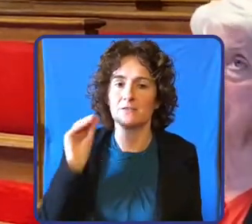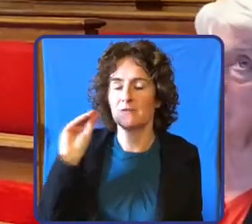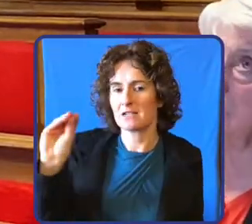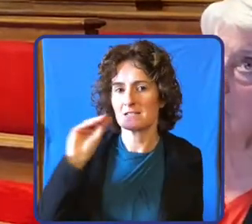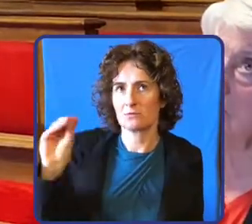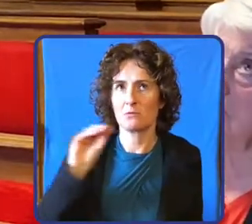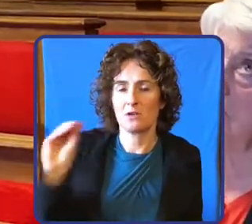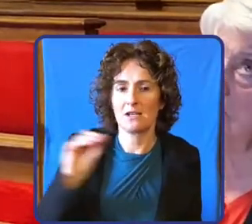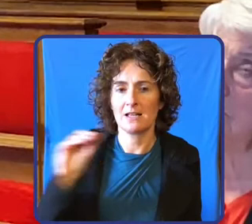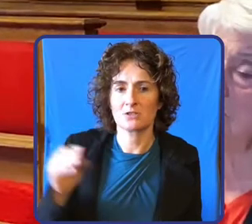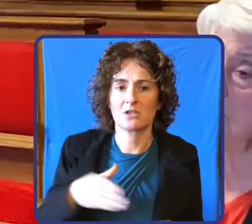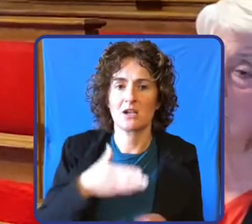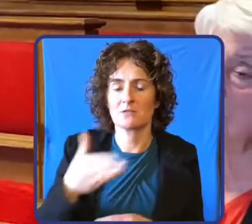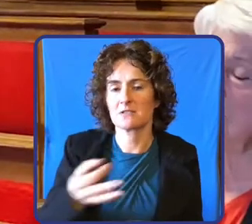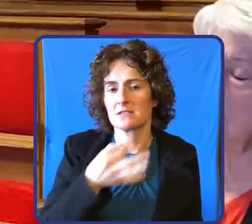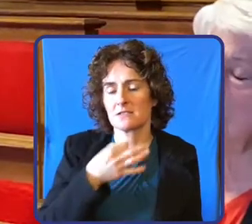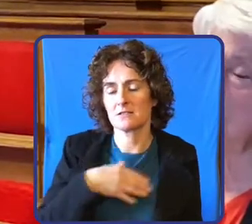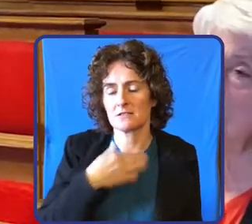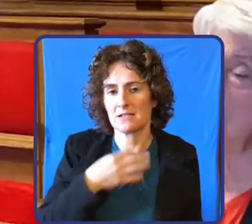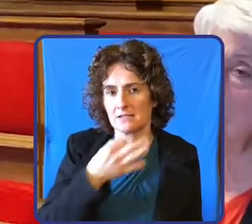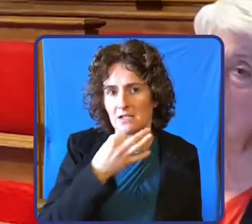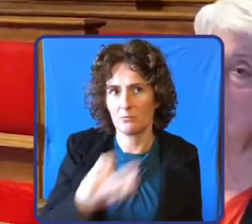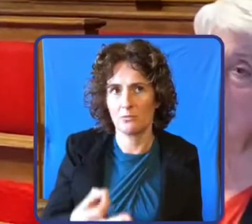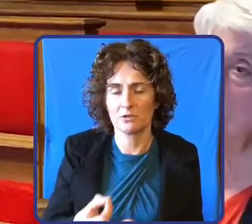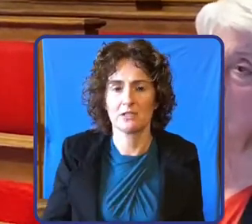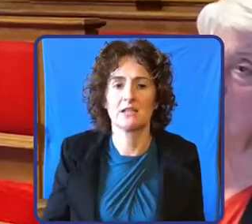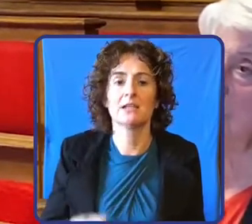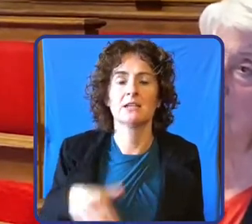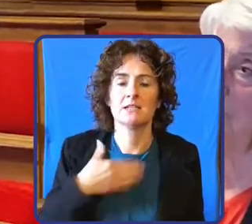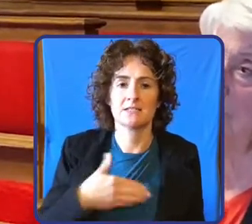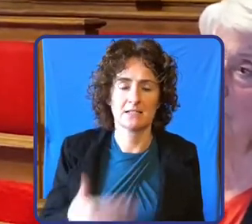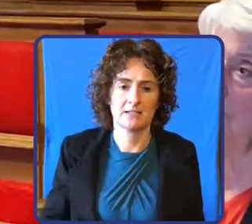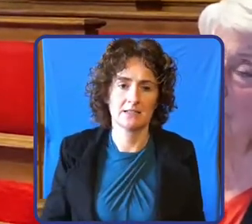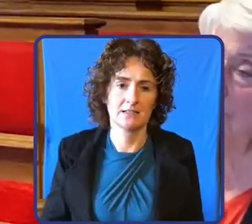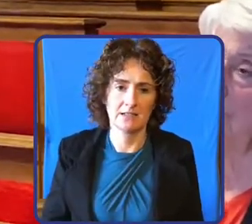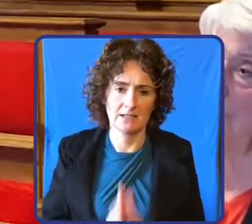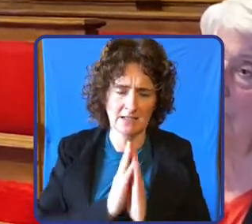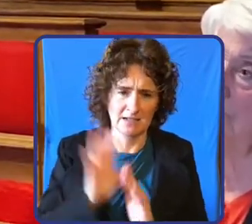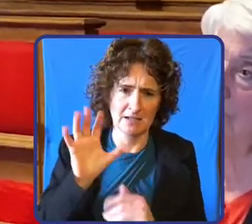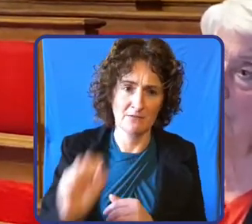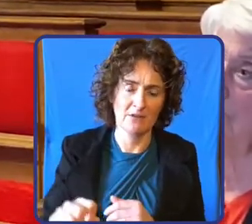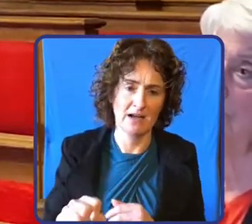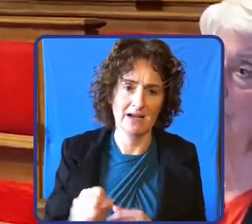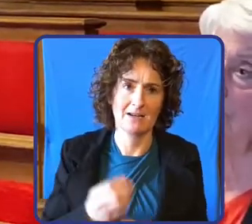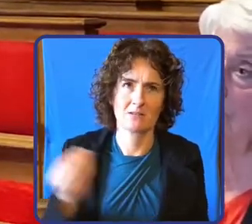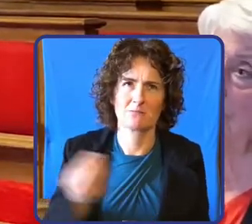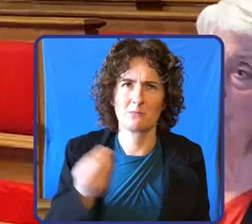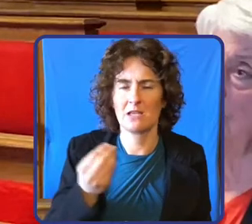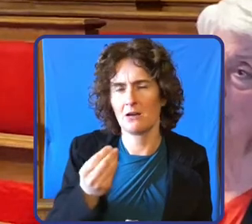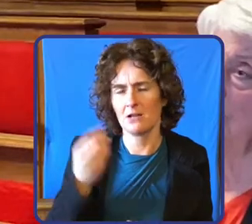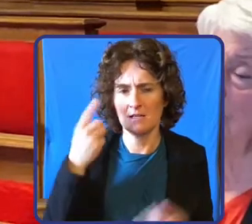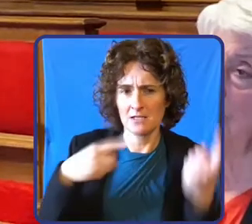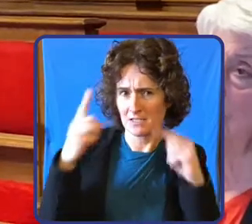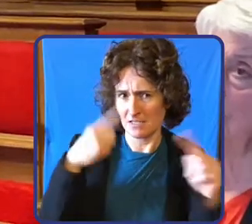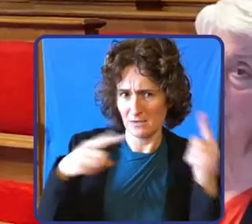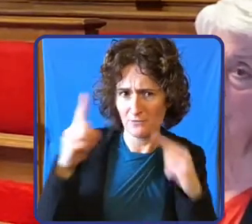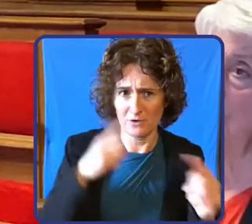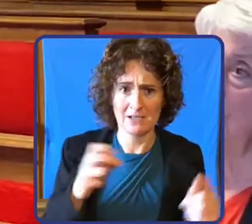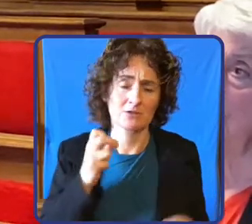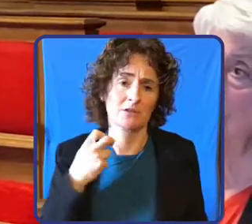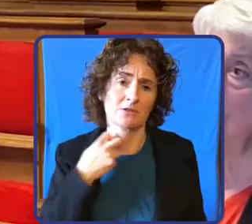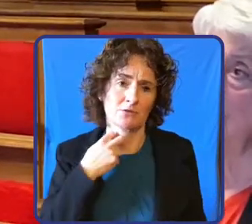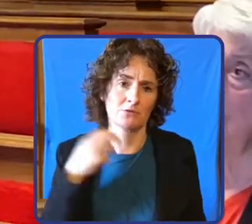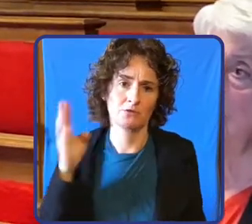felszólalásába, és megragadnám akkor az alkalmat, hogy kérjek arra választ, hogy mi kivetni valójuk volt Gyöngyösi